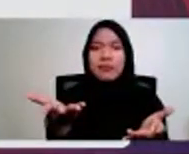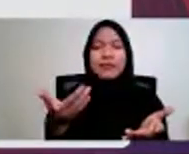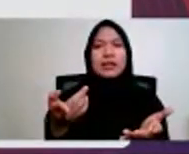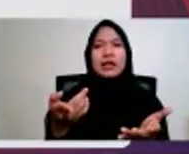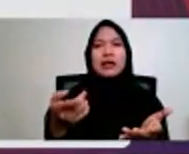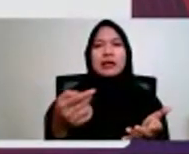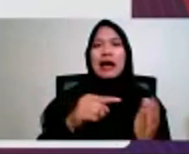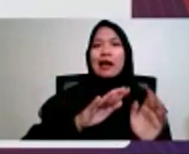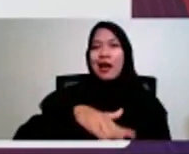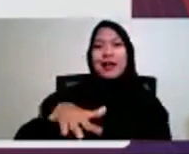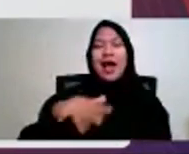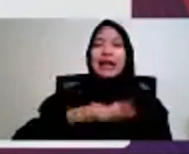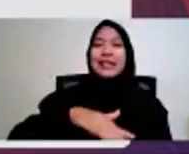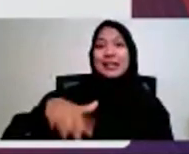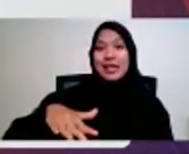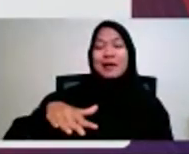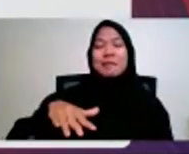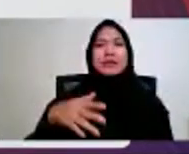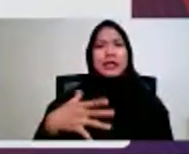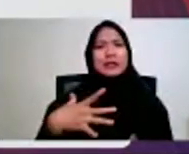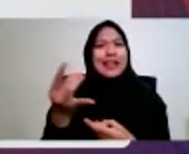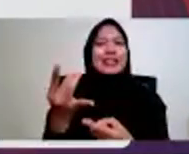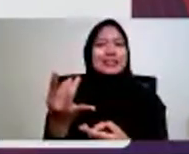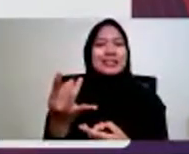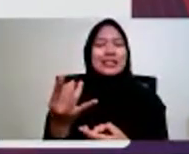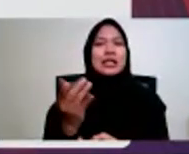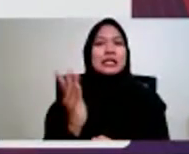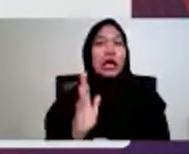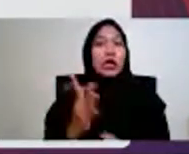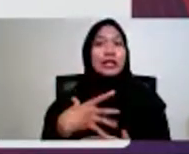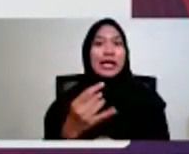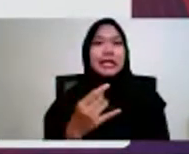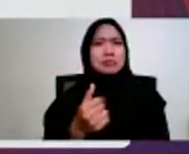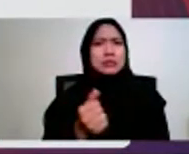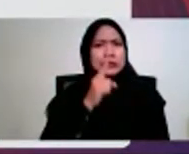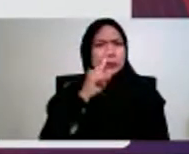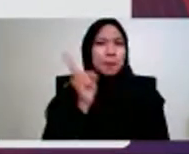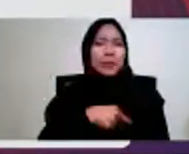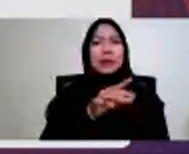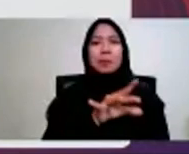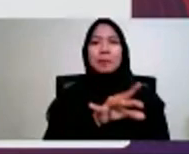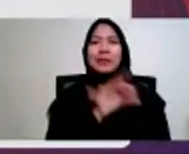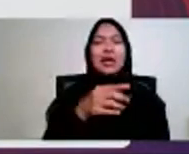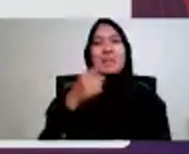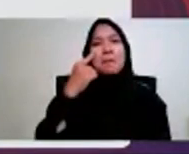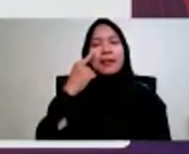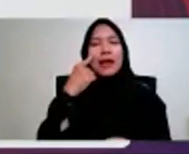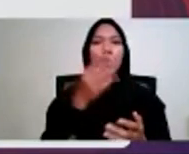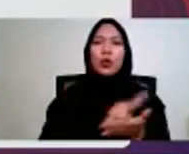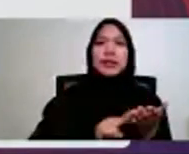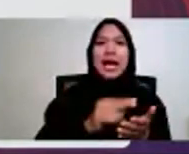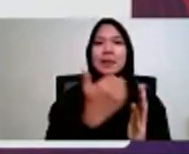anak-anak adik-adik itu tertarik ya kalau tertarik cepat ambil mata kuliah kebijakan moneter